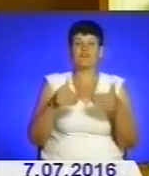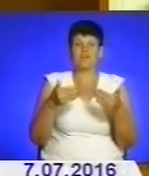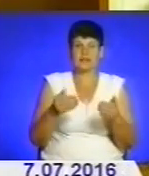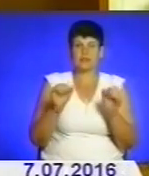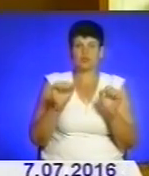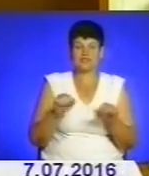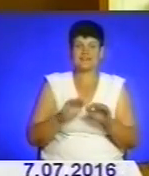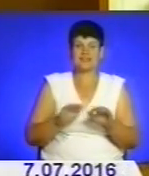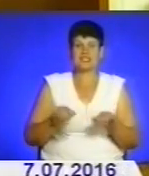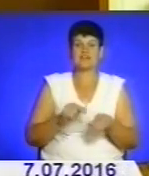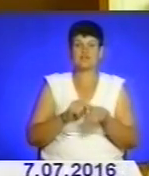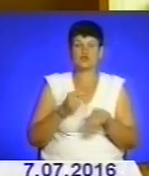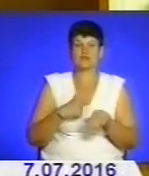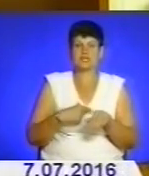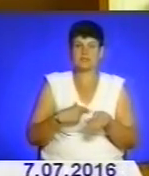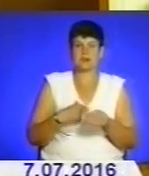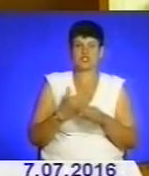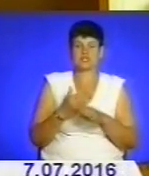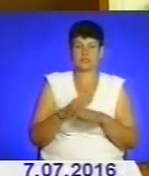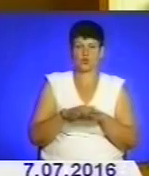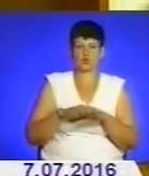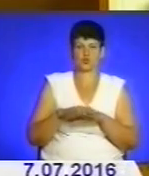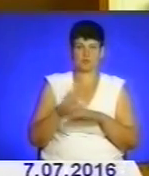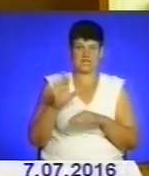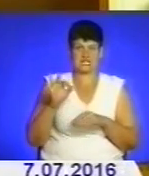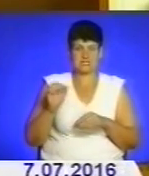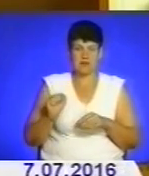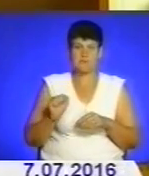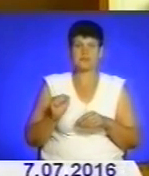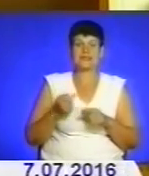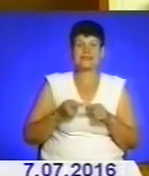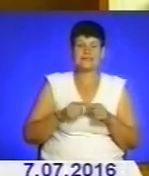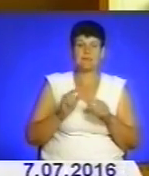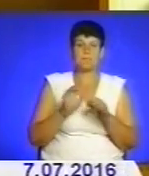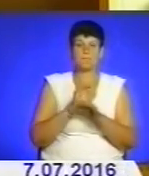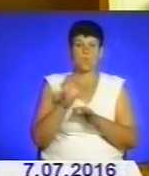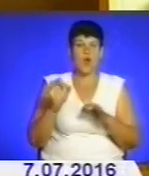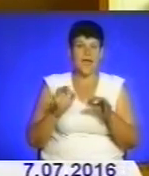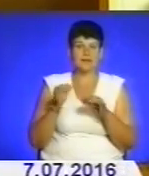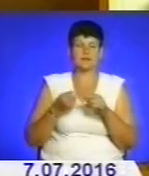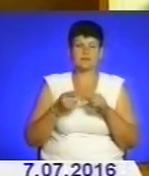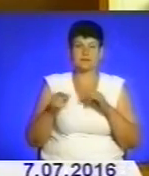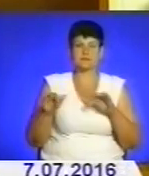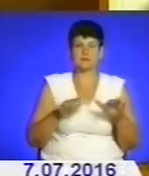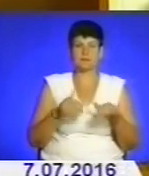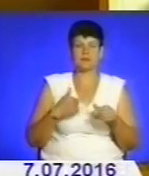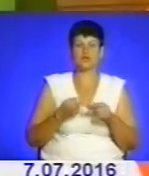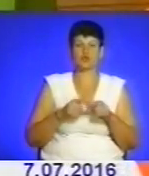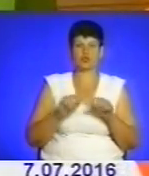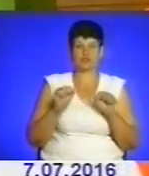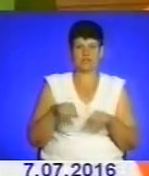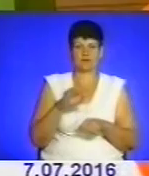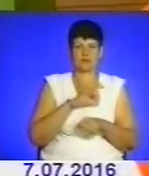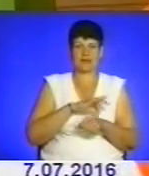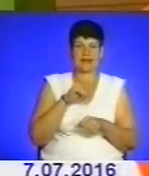дітям відчувати себе частинкою суспільства. І от якраз такими проектами, такими речами ми цю можливість і використовуємо.